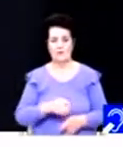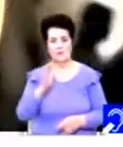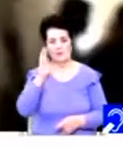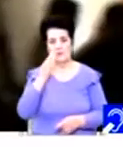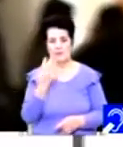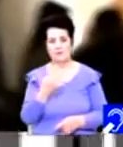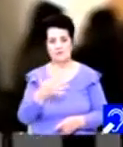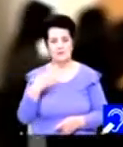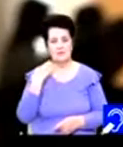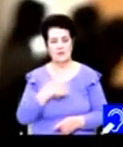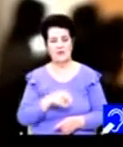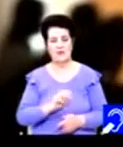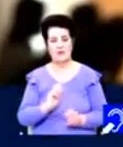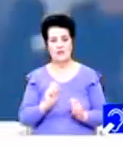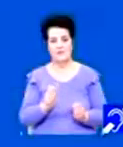ani și a fost dat în urmărire.